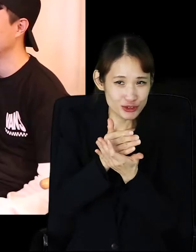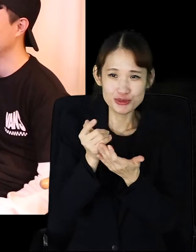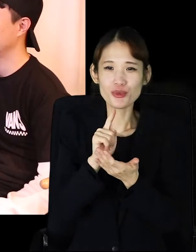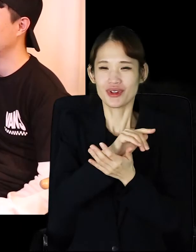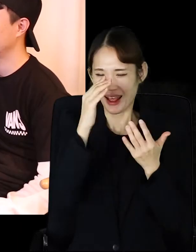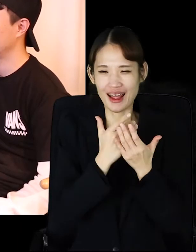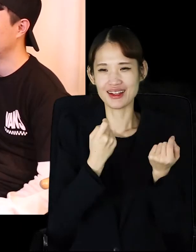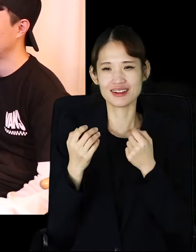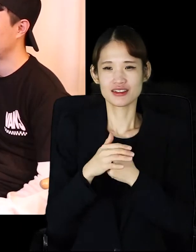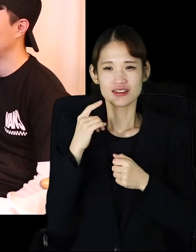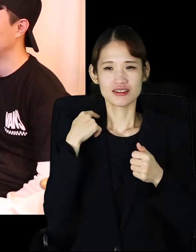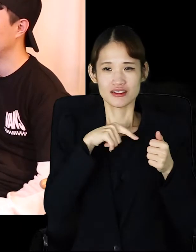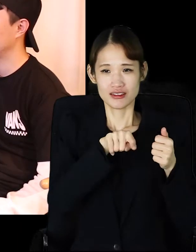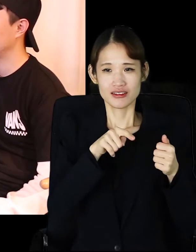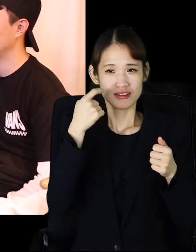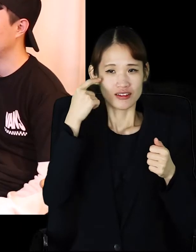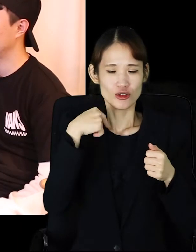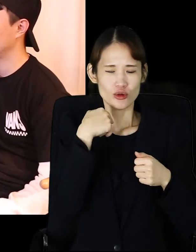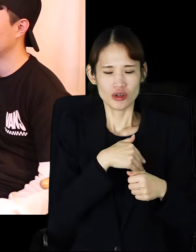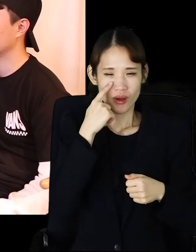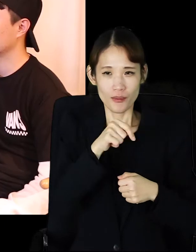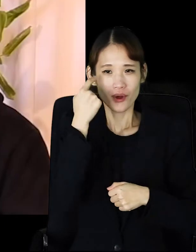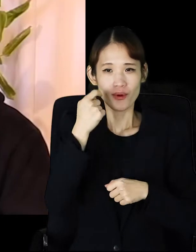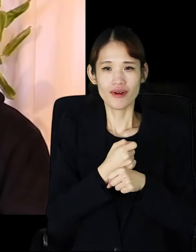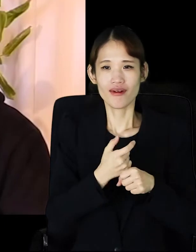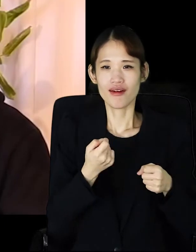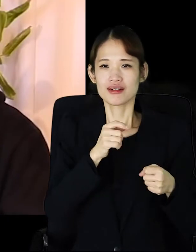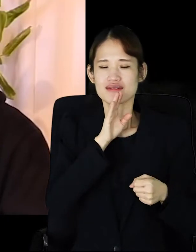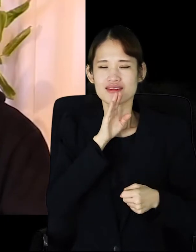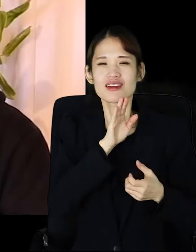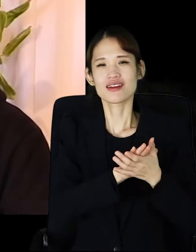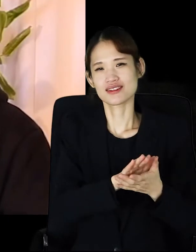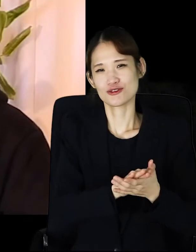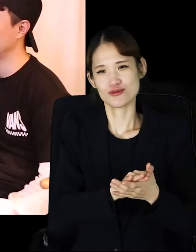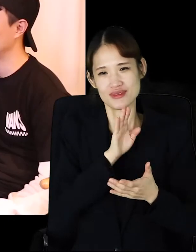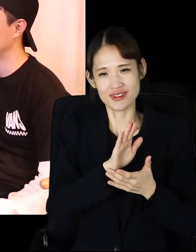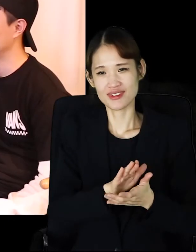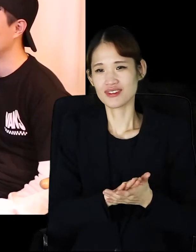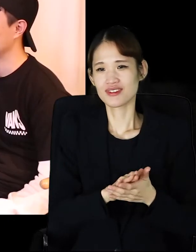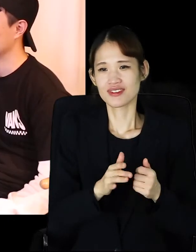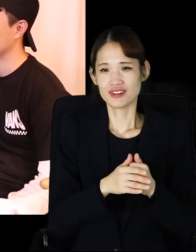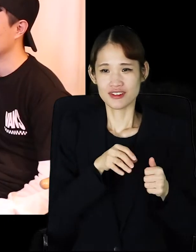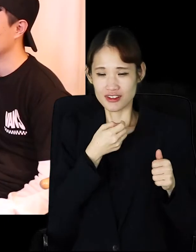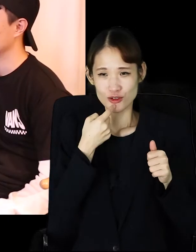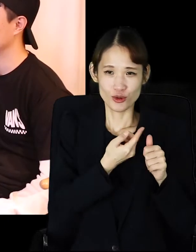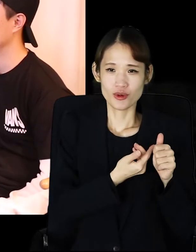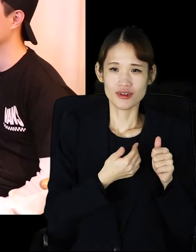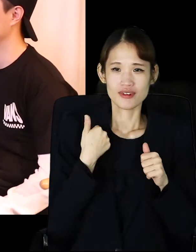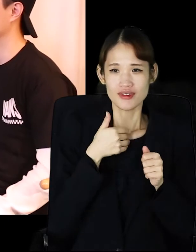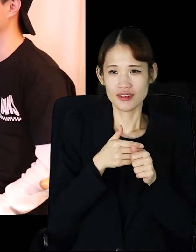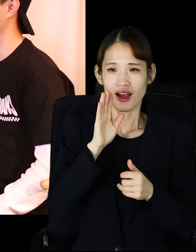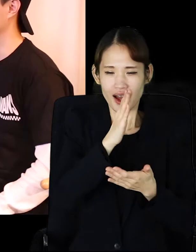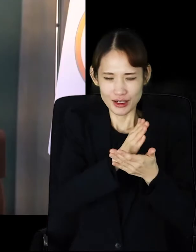누가? 다 그래요. 그러면서 들으란 듯이 야 저 기분 나쁘게 왜 저러냐 막 이러면서 하고 찐친. 네. 이거 진짜야. 진짜. 이거 진짜야. 근데 막 시비를 거니까 누군지도 모르고 제가